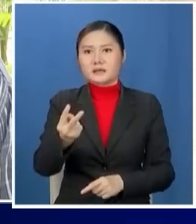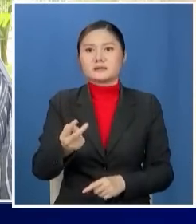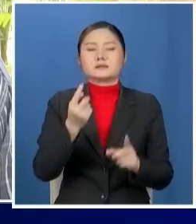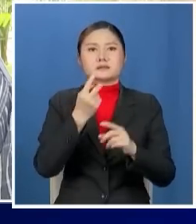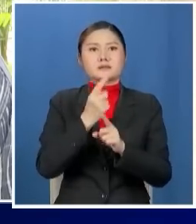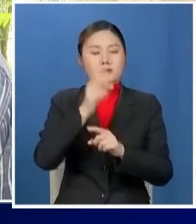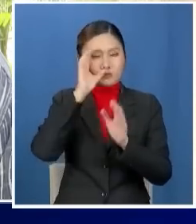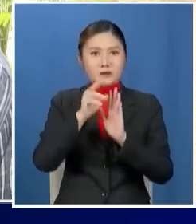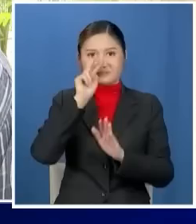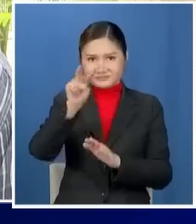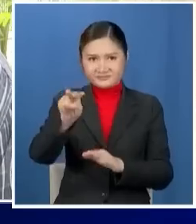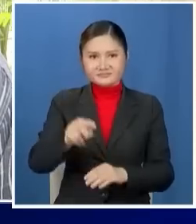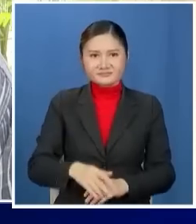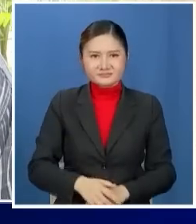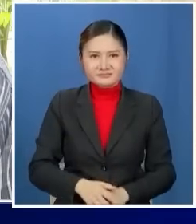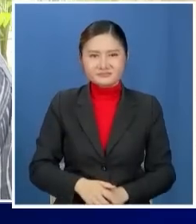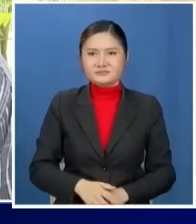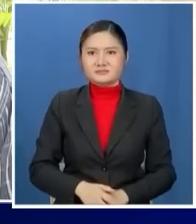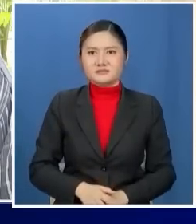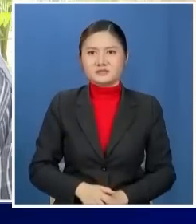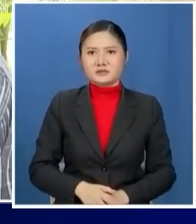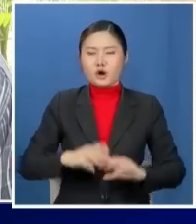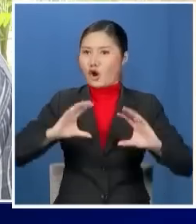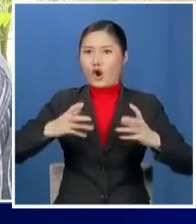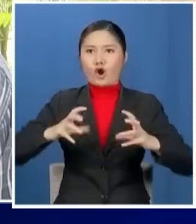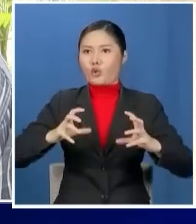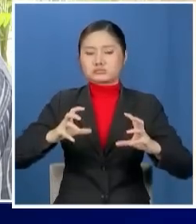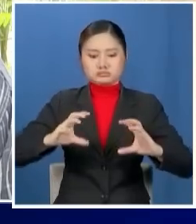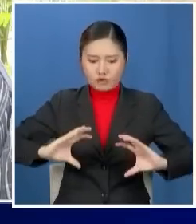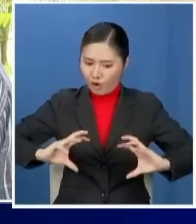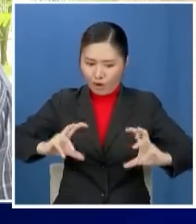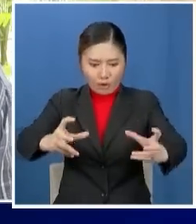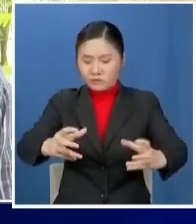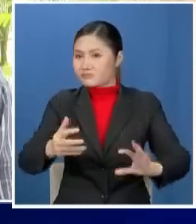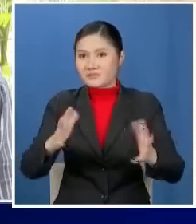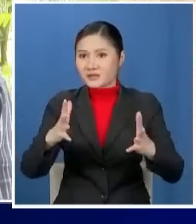รูปภาพที่เห็นนี่แหละครับแล้วก็ ไม่มีร่องรอยล้อรถ ไม่มีครับ